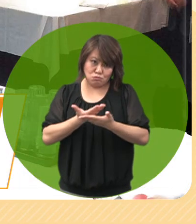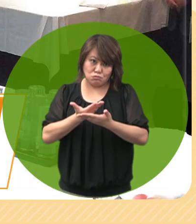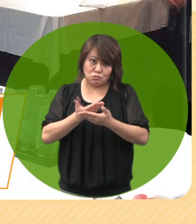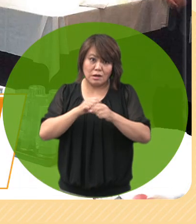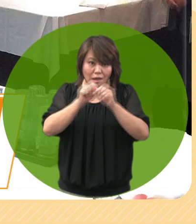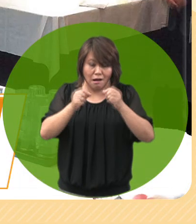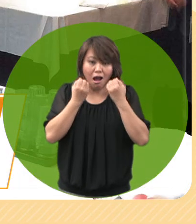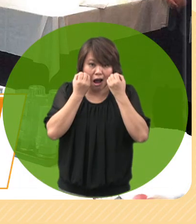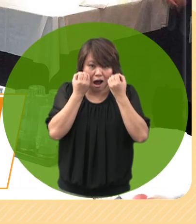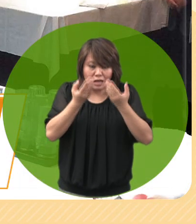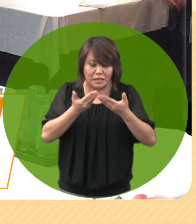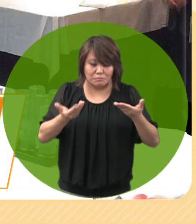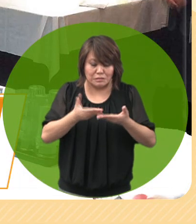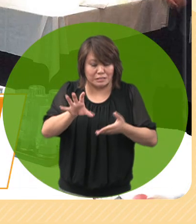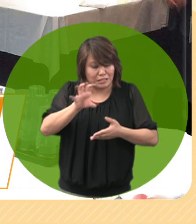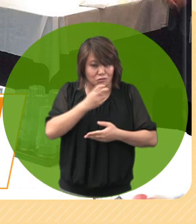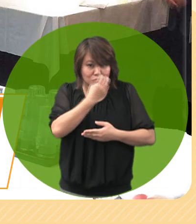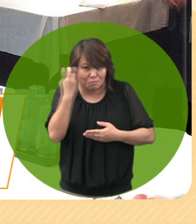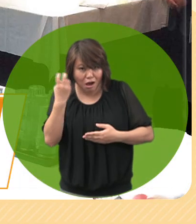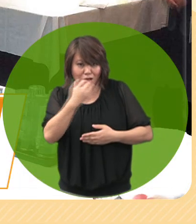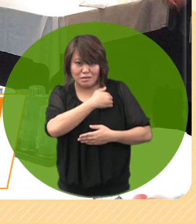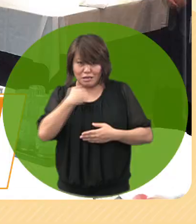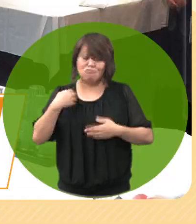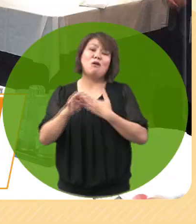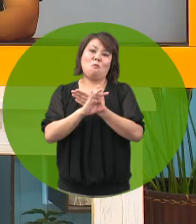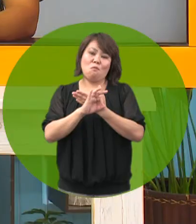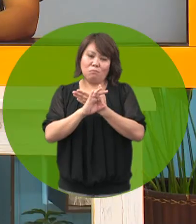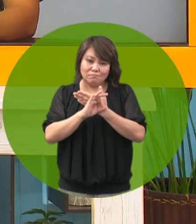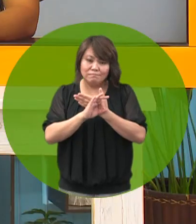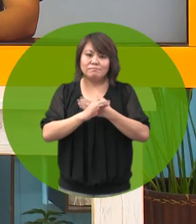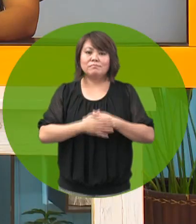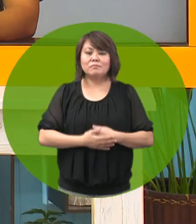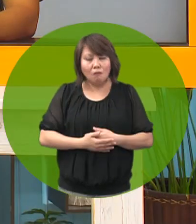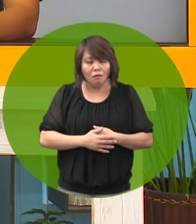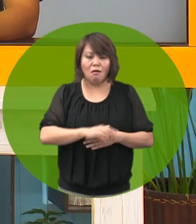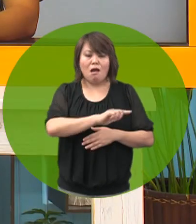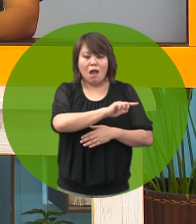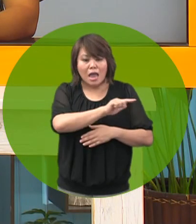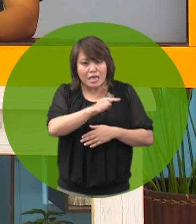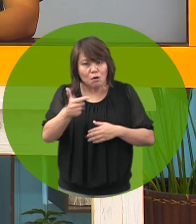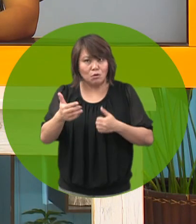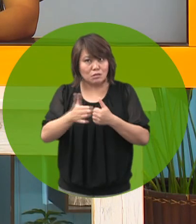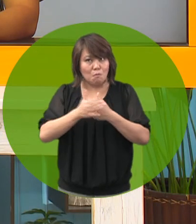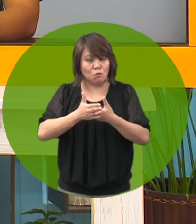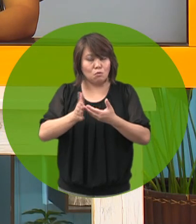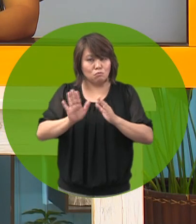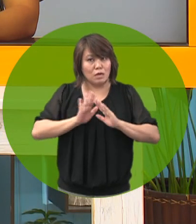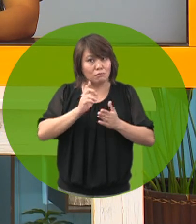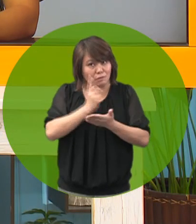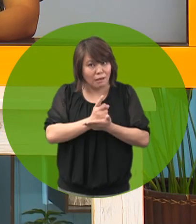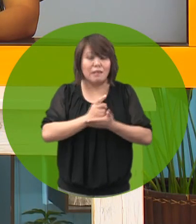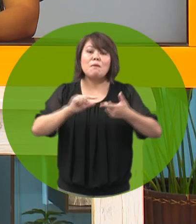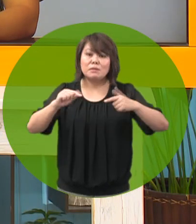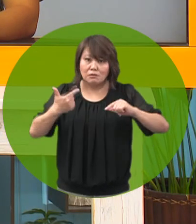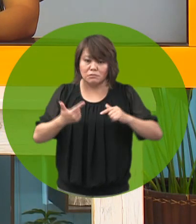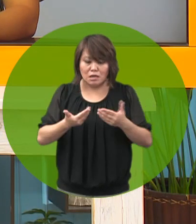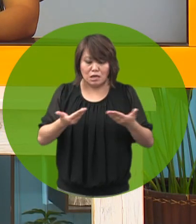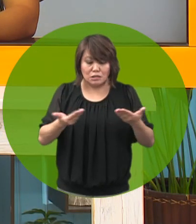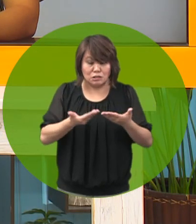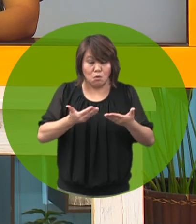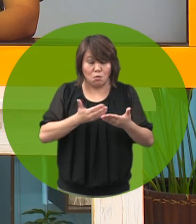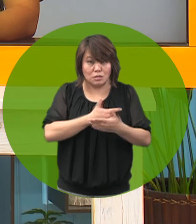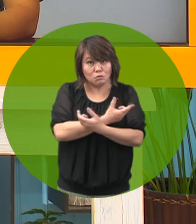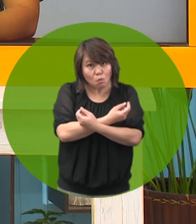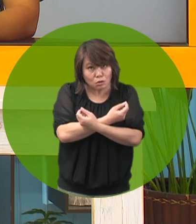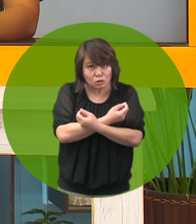新たなビジネスチャンスを見つけることができるかもしれません。 さまざまなサポートが受けられるだけでなく、事業者同士の交